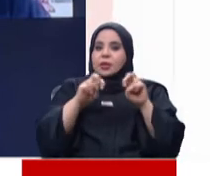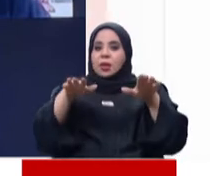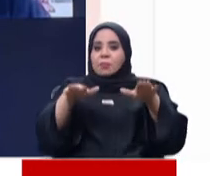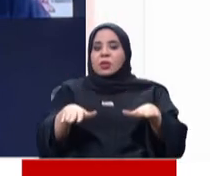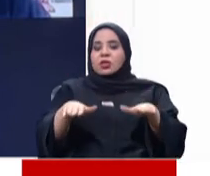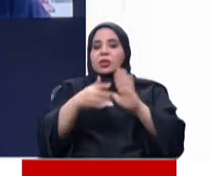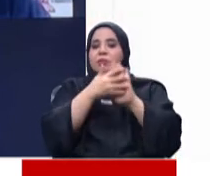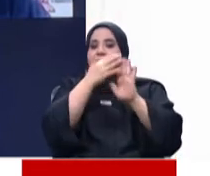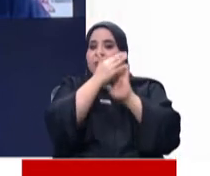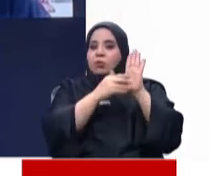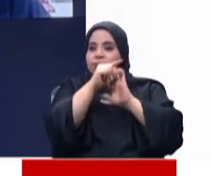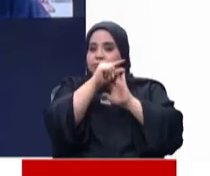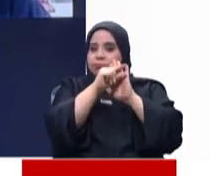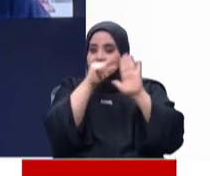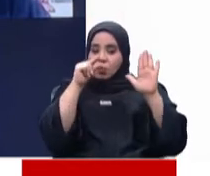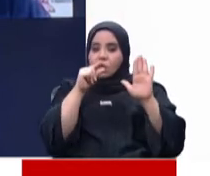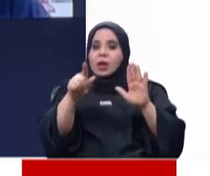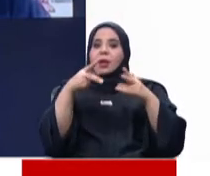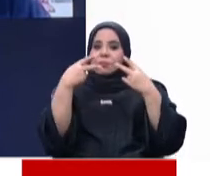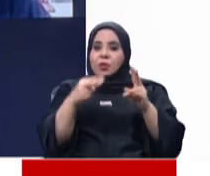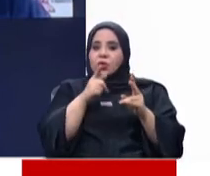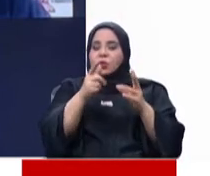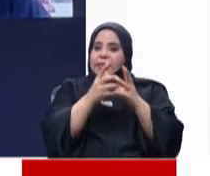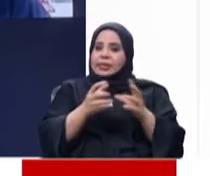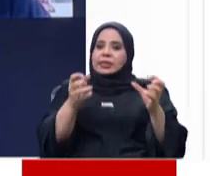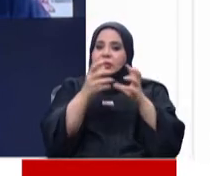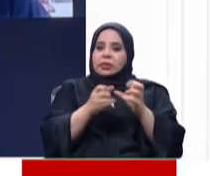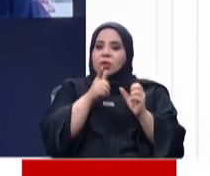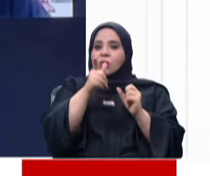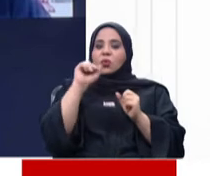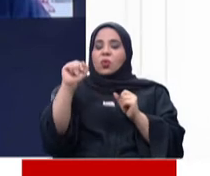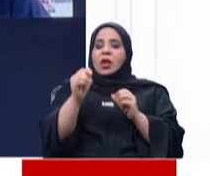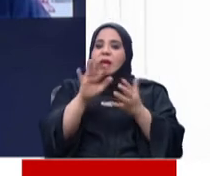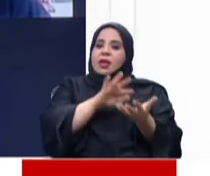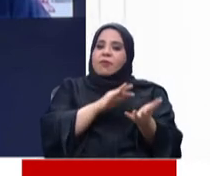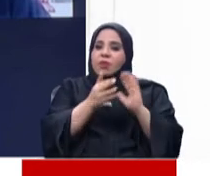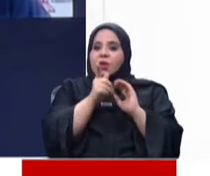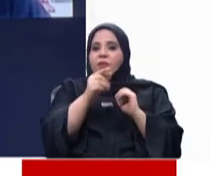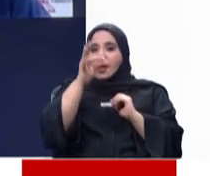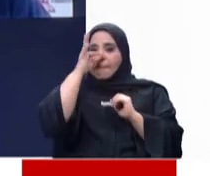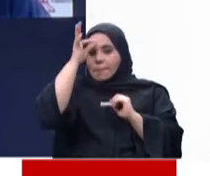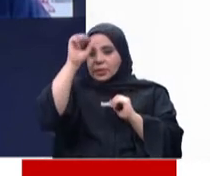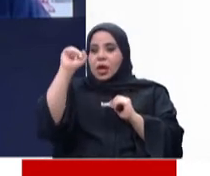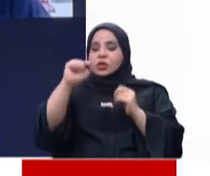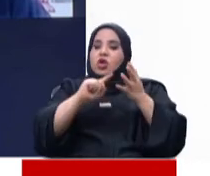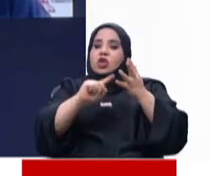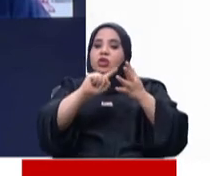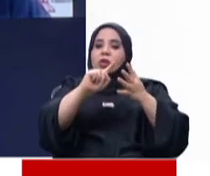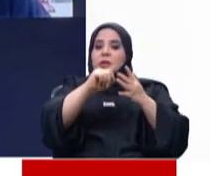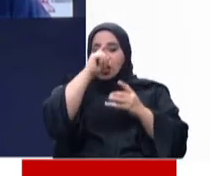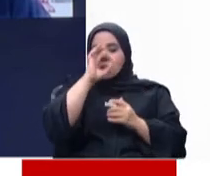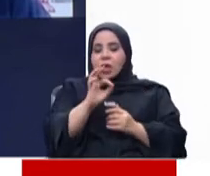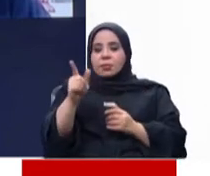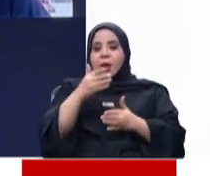المدرجة على جدول أعماله واستهلها باستعراض مذكرة من الأمانة العامة بشأن الضوابط والمواصفات والاشتراطات